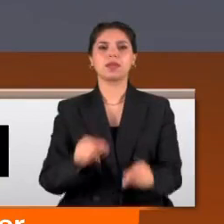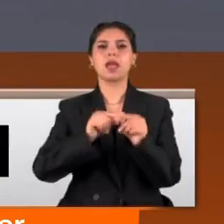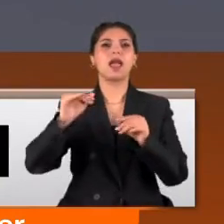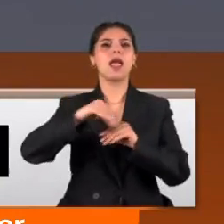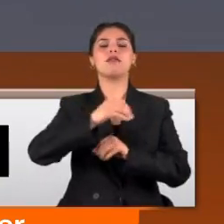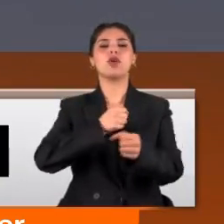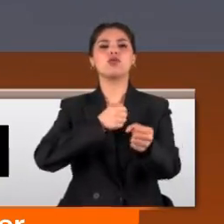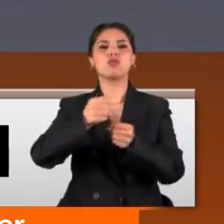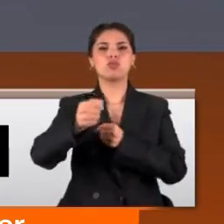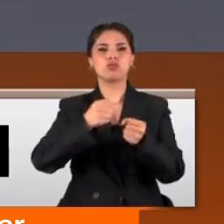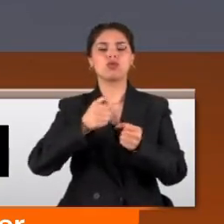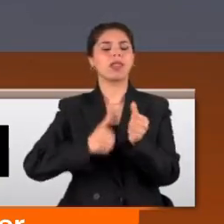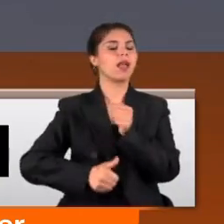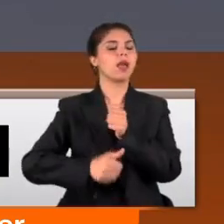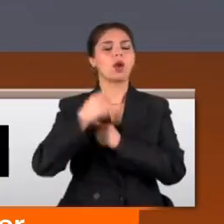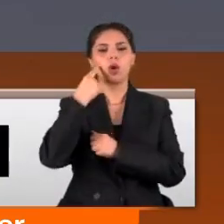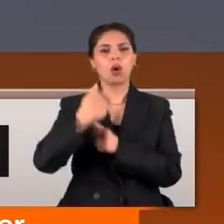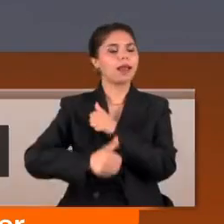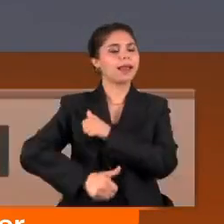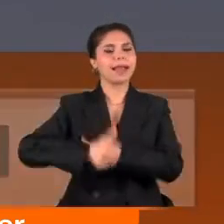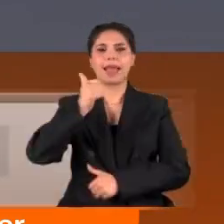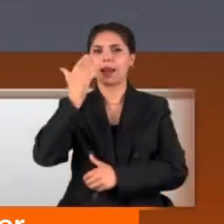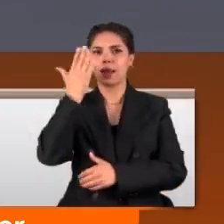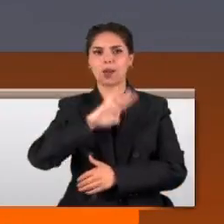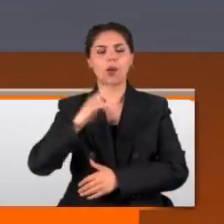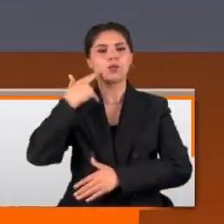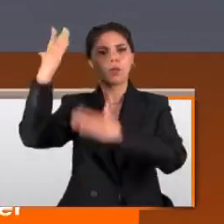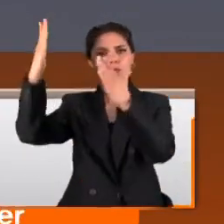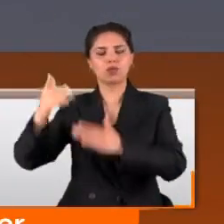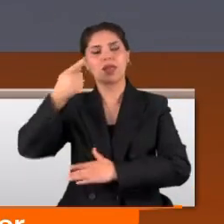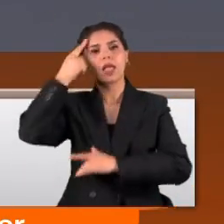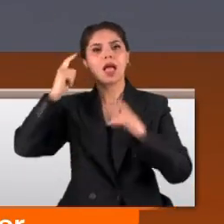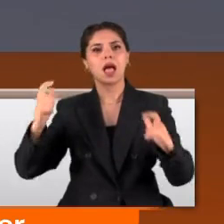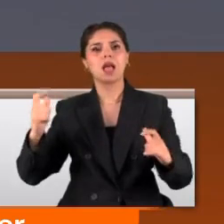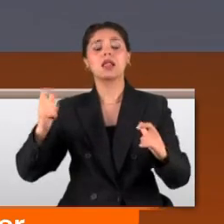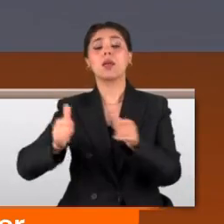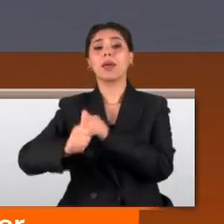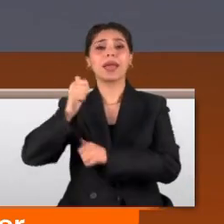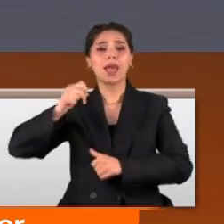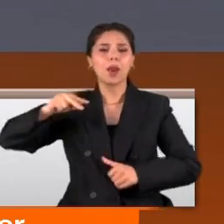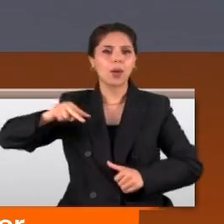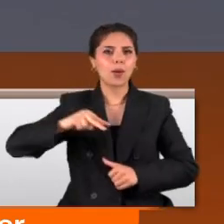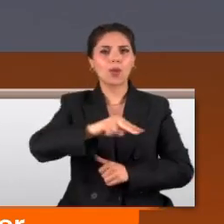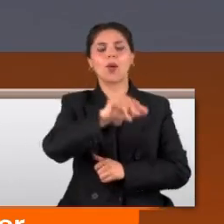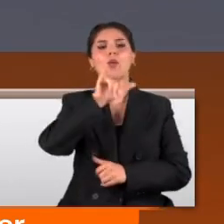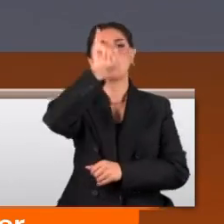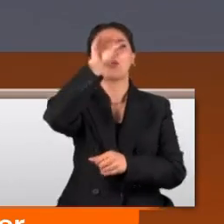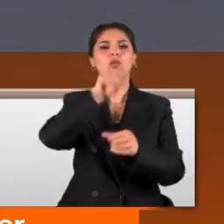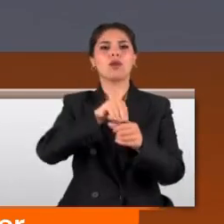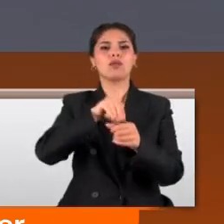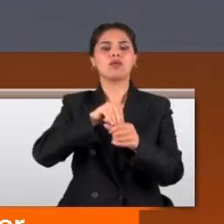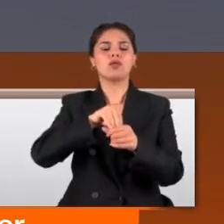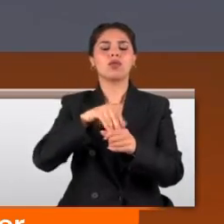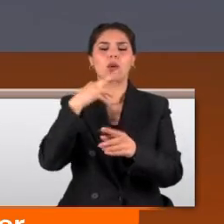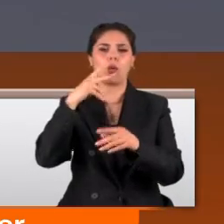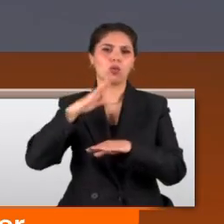Enflasyonla mücadeleden geri dönüş yok. Cumhurbaşkanı Erdoğan Azerbaycan ziyareti dönüşü uçakta mesaj verdi. Milyonlarca çalışanın